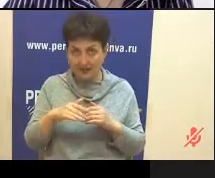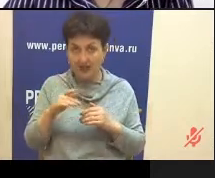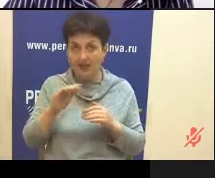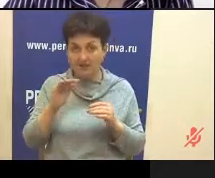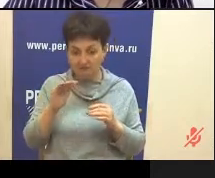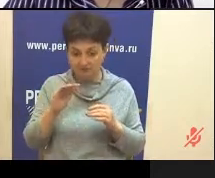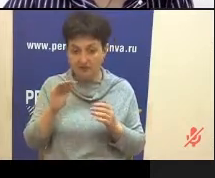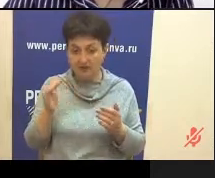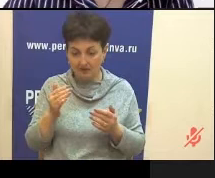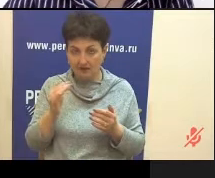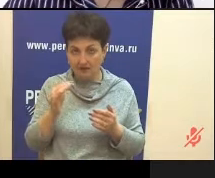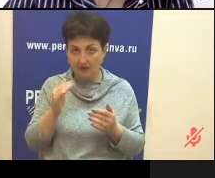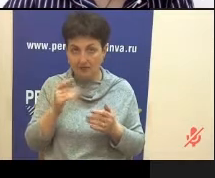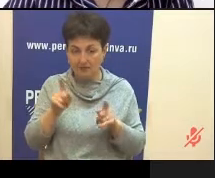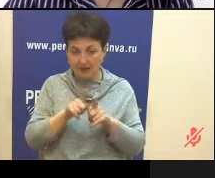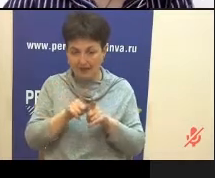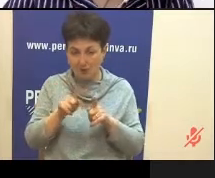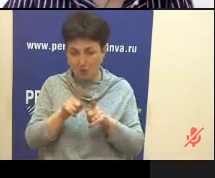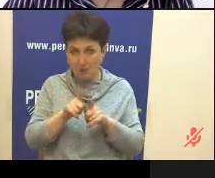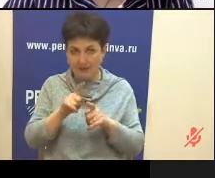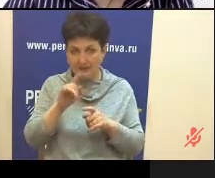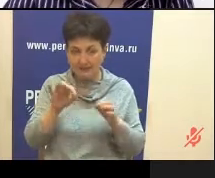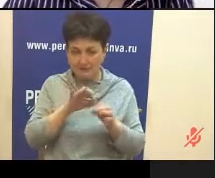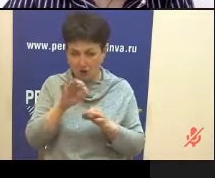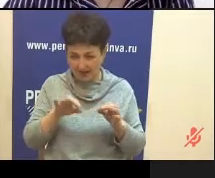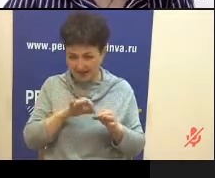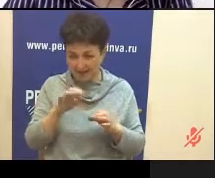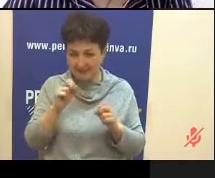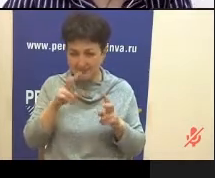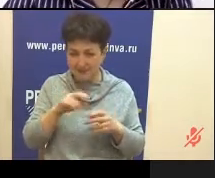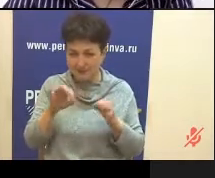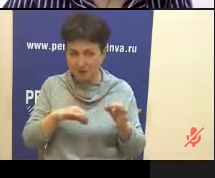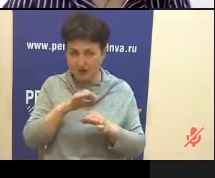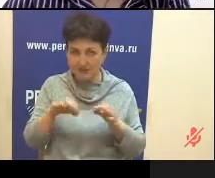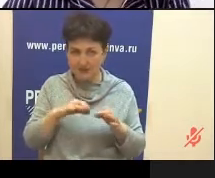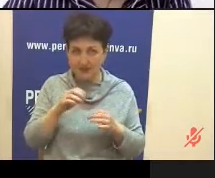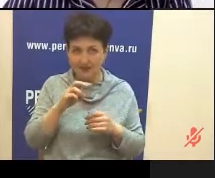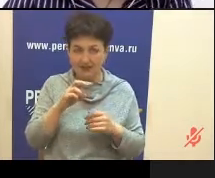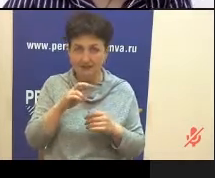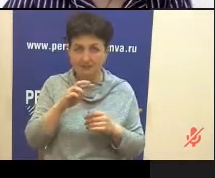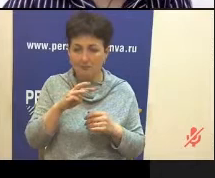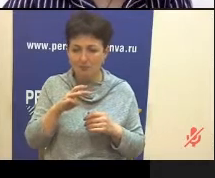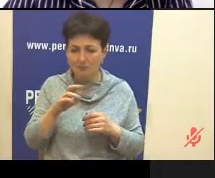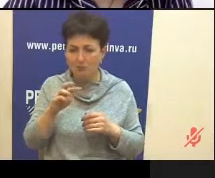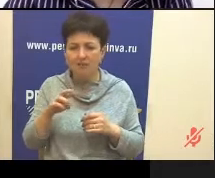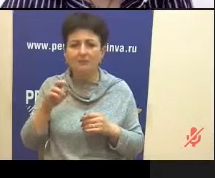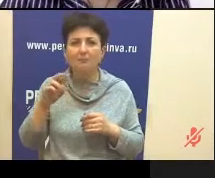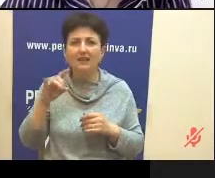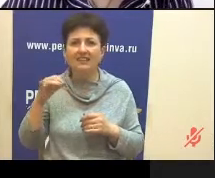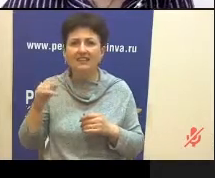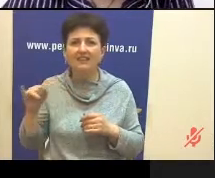этом году поняла, что по меньшей мере под подобные проекты, именно спецпроекты мультимедийные